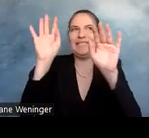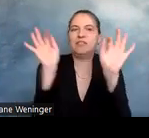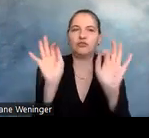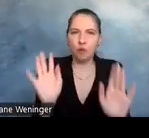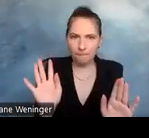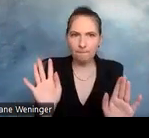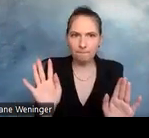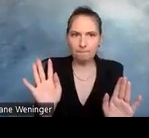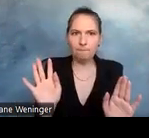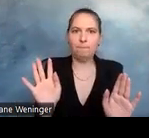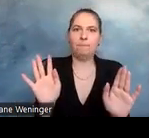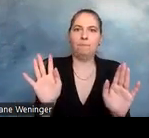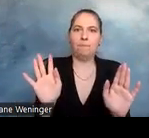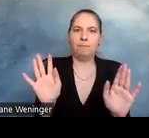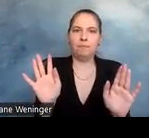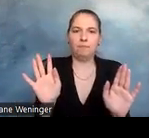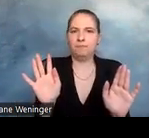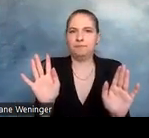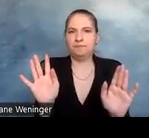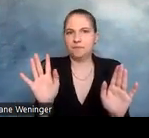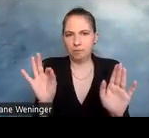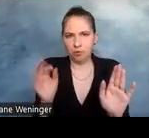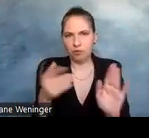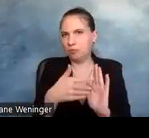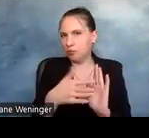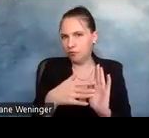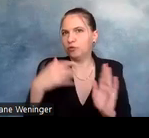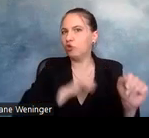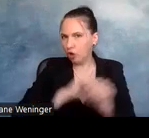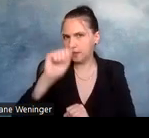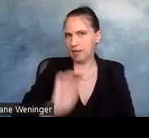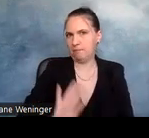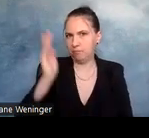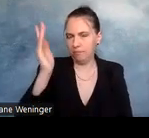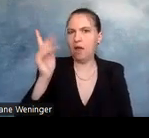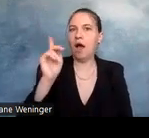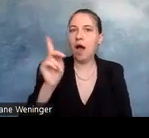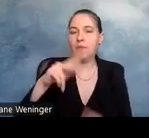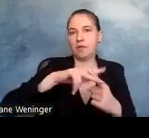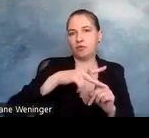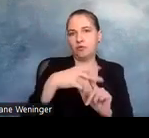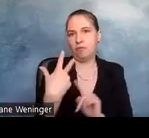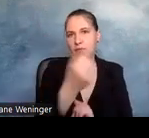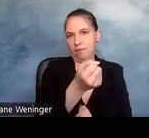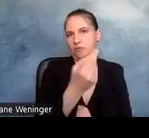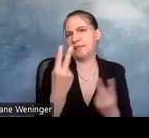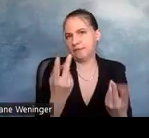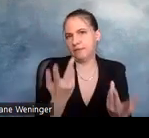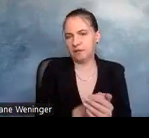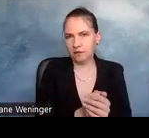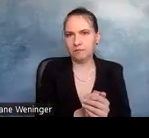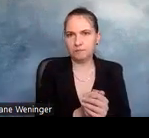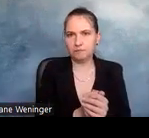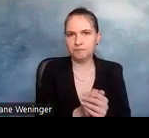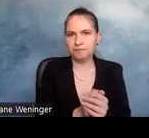nochmal aufgeschrieben, dass, also man würde jetzt da nicht durchfallen bei einer Prüfung, aber erkennt das Tool und ist wichtig und soll man einfach gucken, weil sonst sind auch wieder